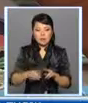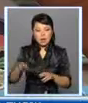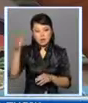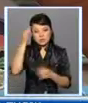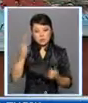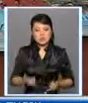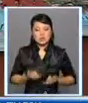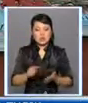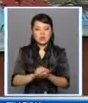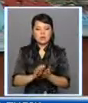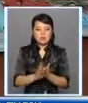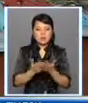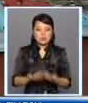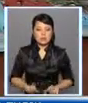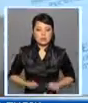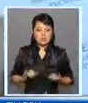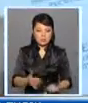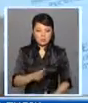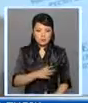алу кітабы жарық көрді.